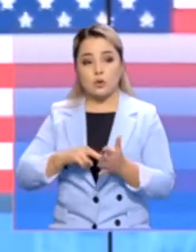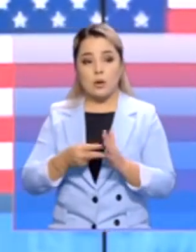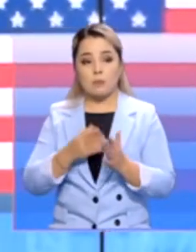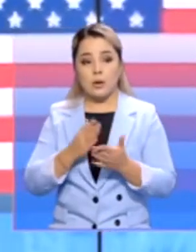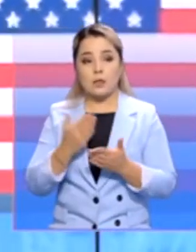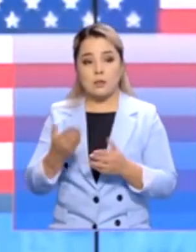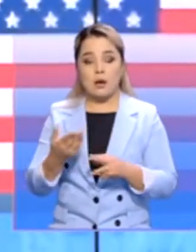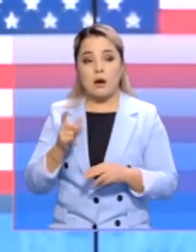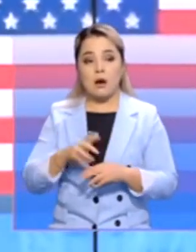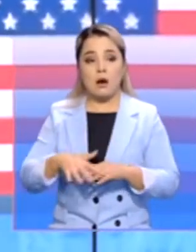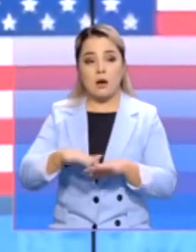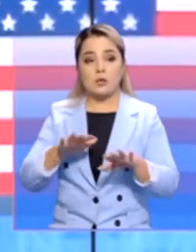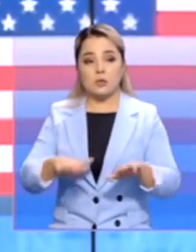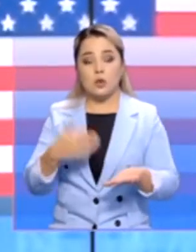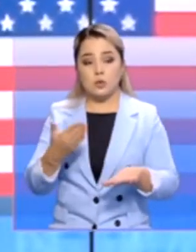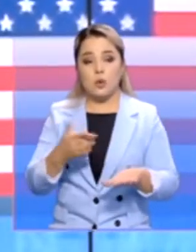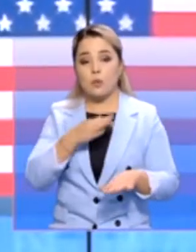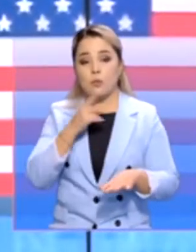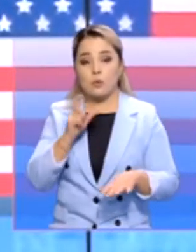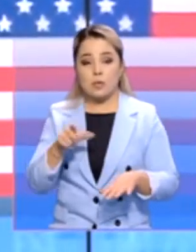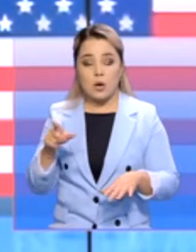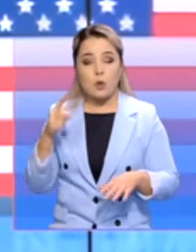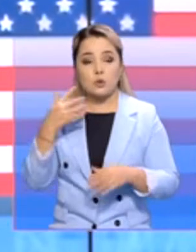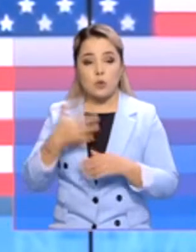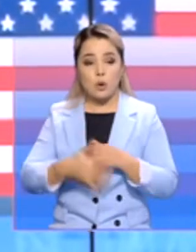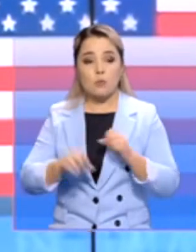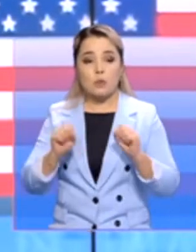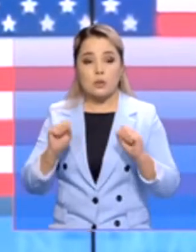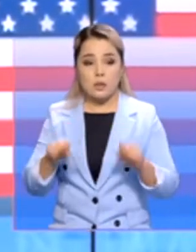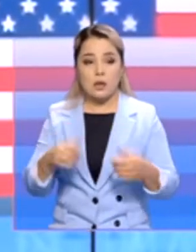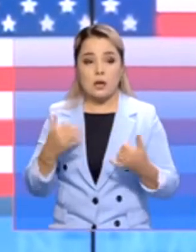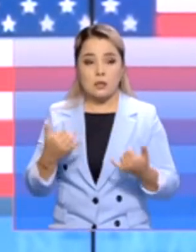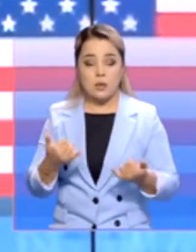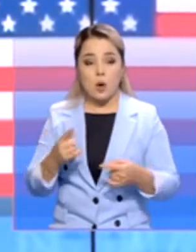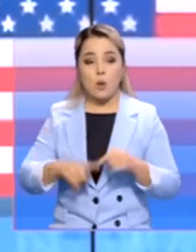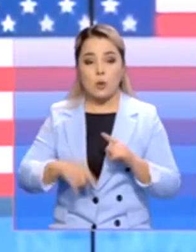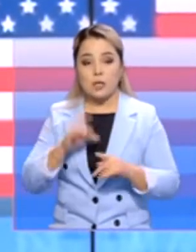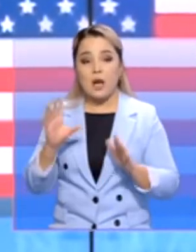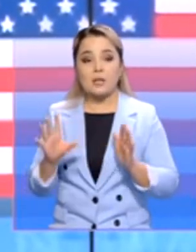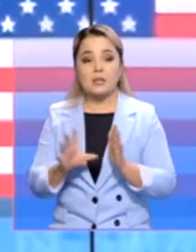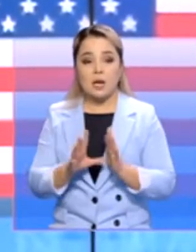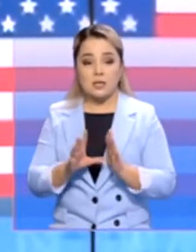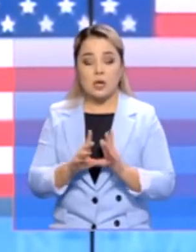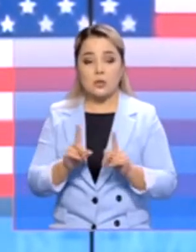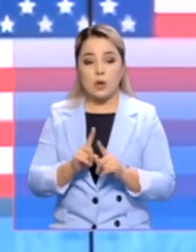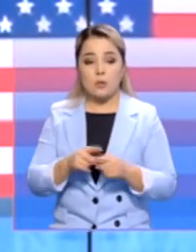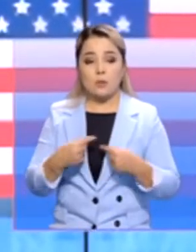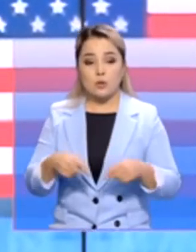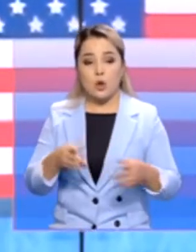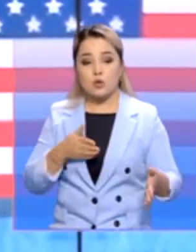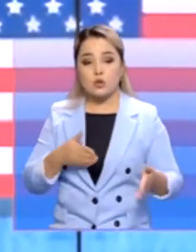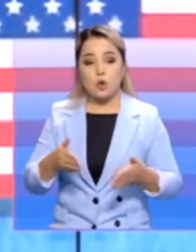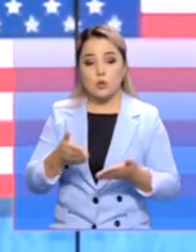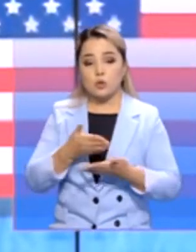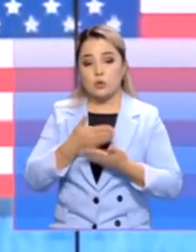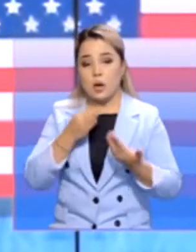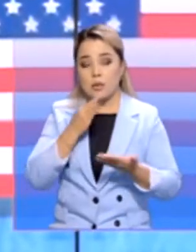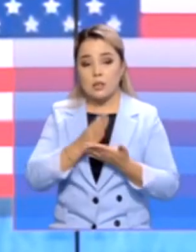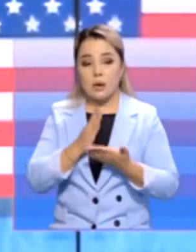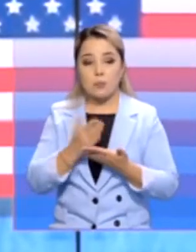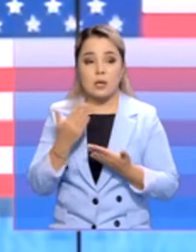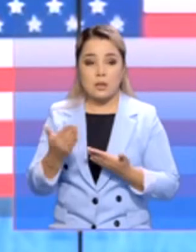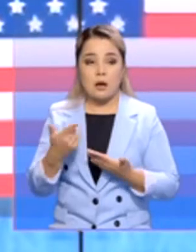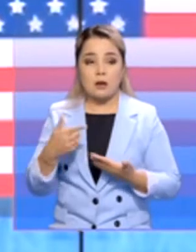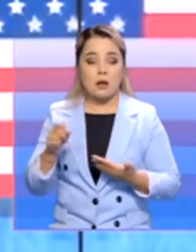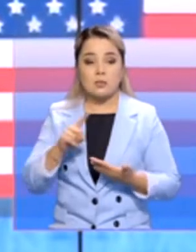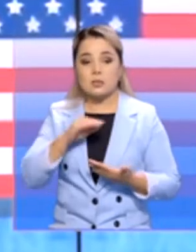Сондықтан халықтың күпті көңілін түсінуге де болады. Бірақ отандық энергетиктер бұдан басқа жол жоқ деп отыр. Өйткені